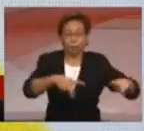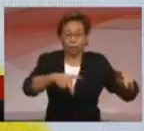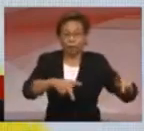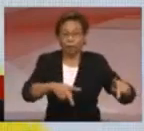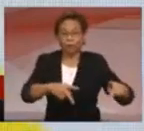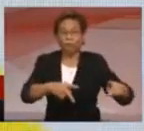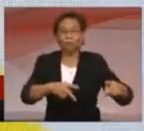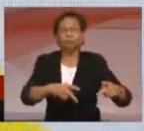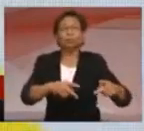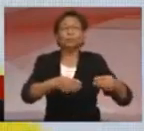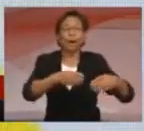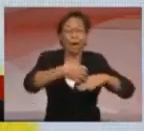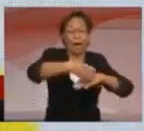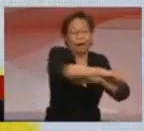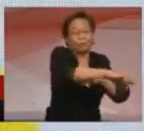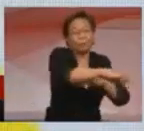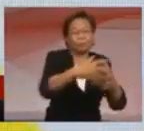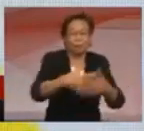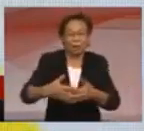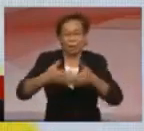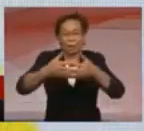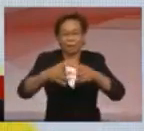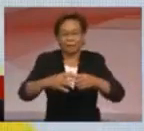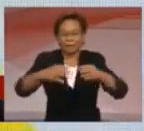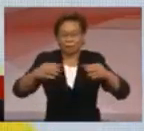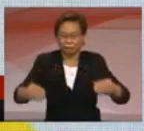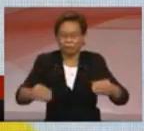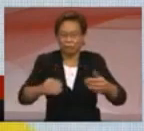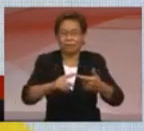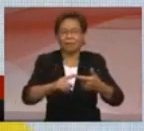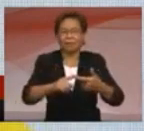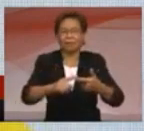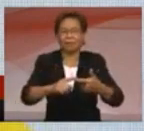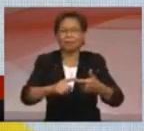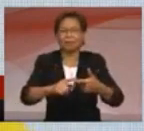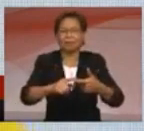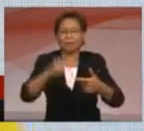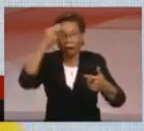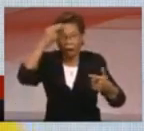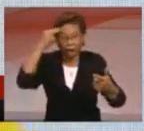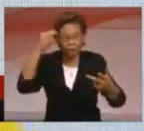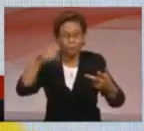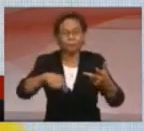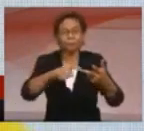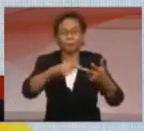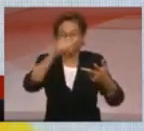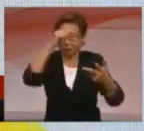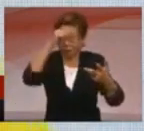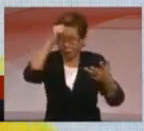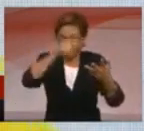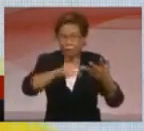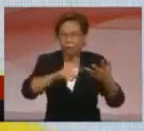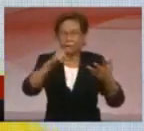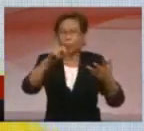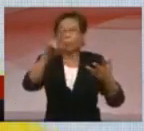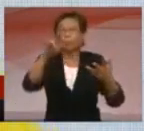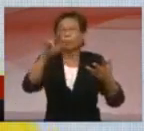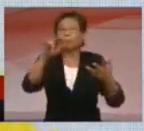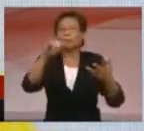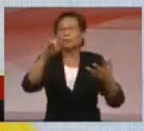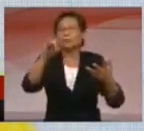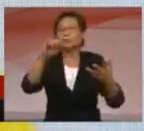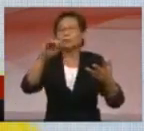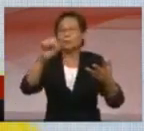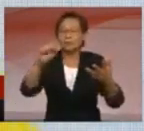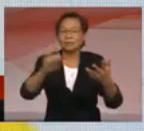adalah Amerika Syarikat, Jepun, Saudi Arabia, India, Mauritius,